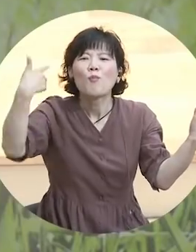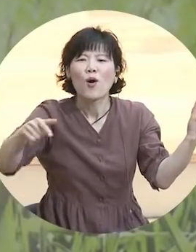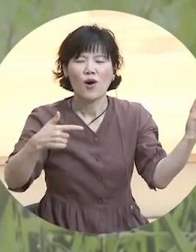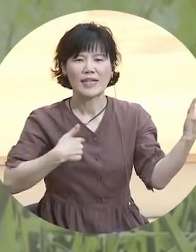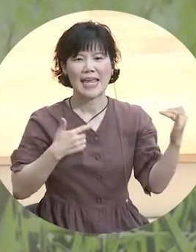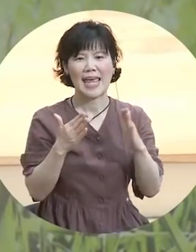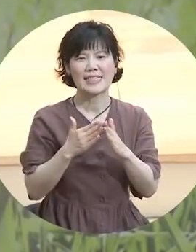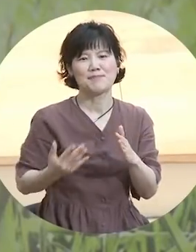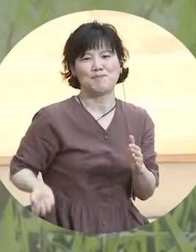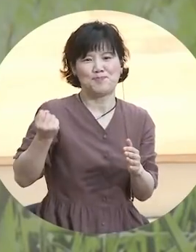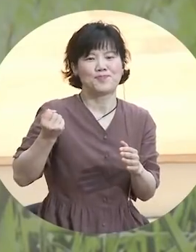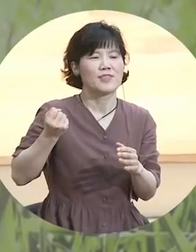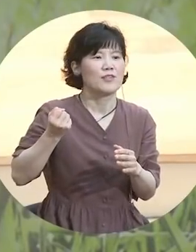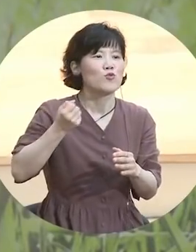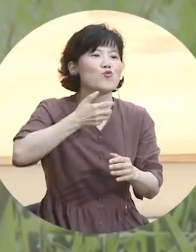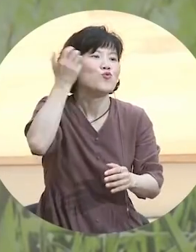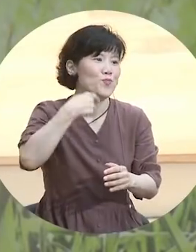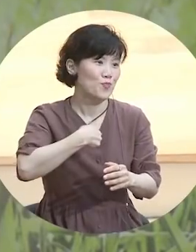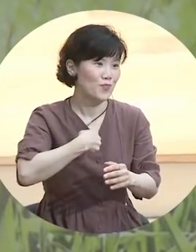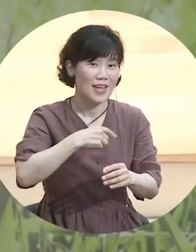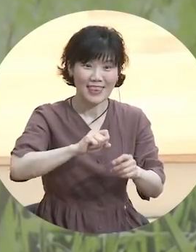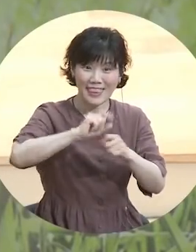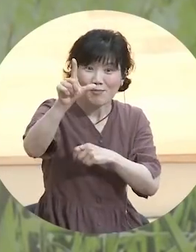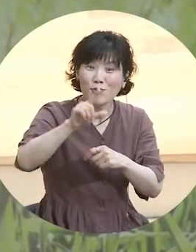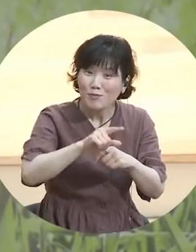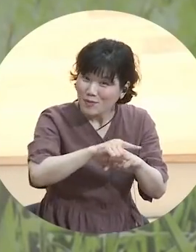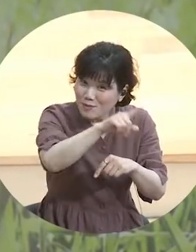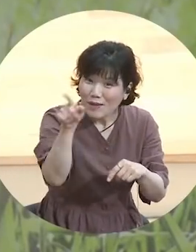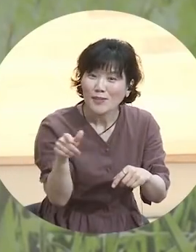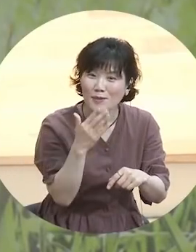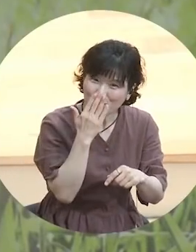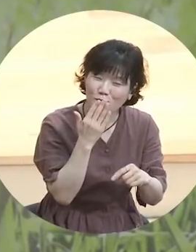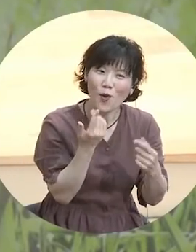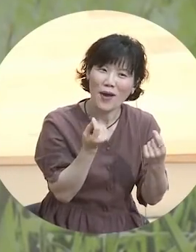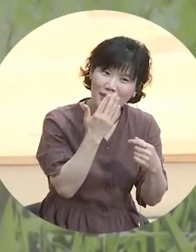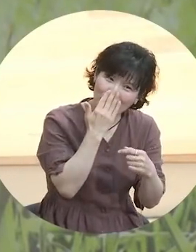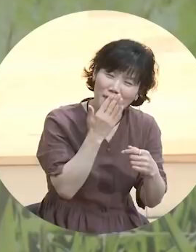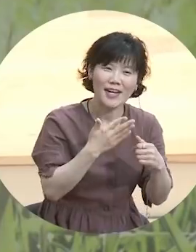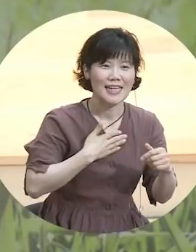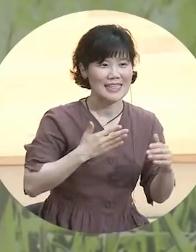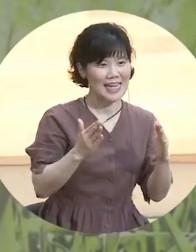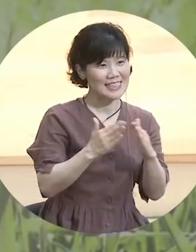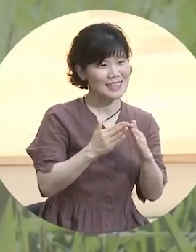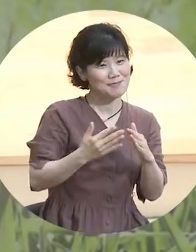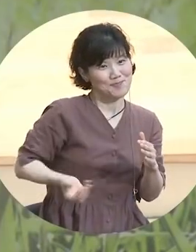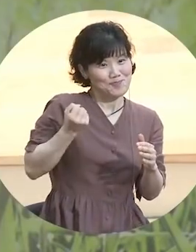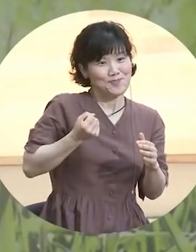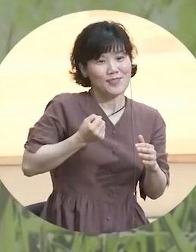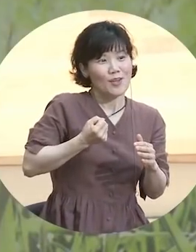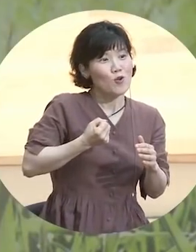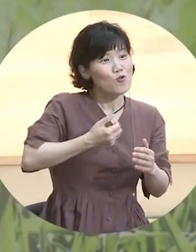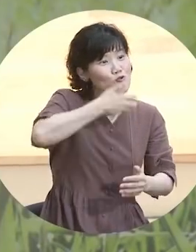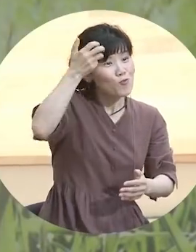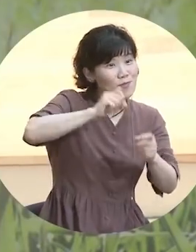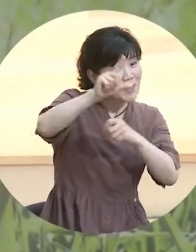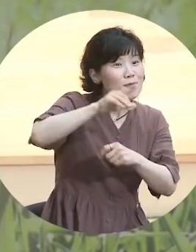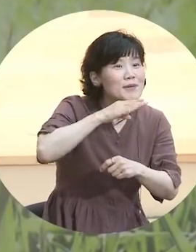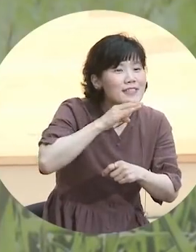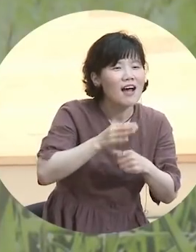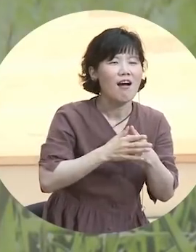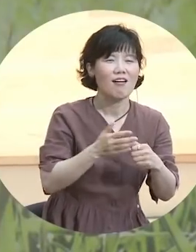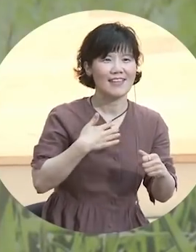내 집 장만이 꿈이었어요. 보통 그런 사람들이 다 뭐 소박하게 그런 꿈을 갖고 있잖아요. 번듯한 내 집을